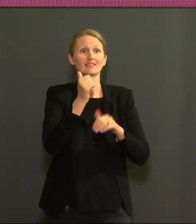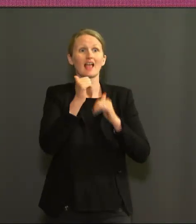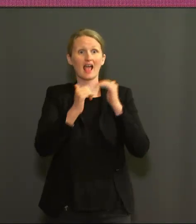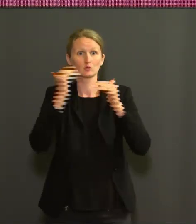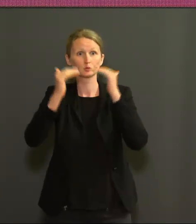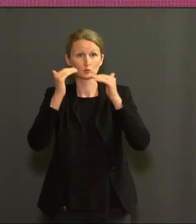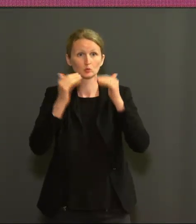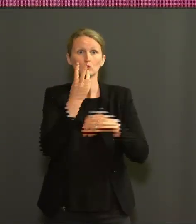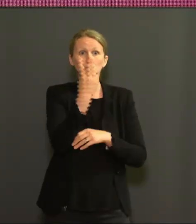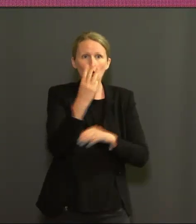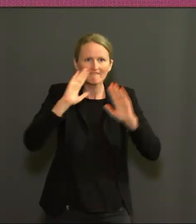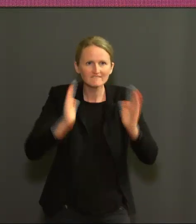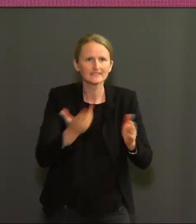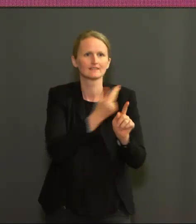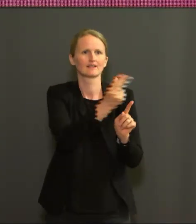le sont complètement.